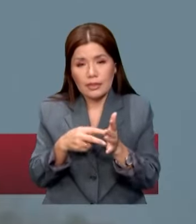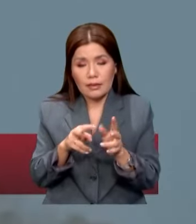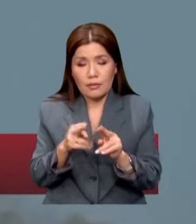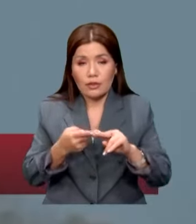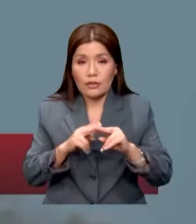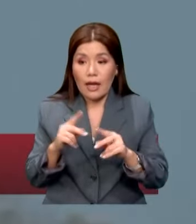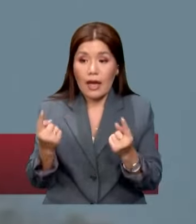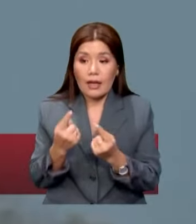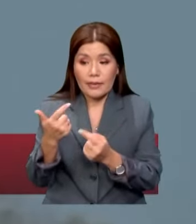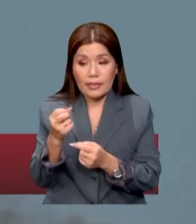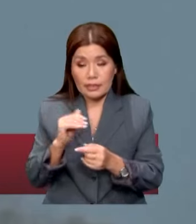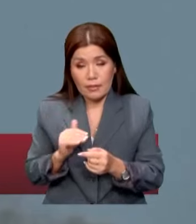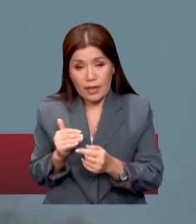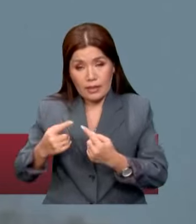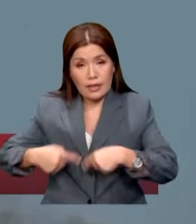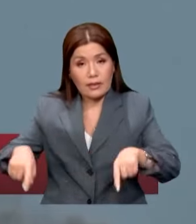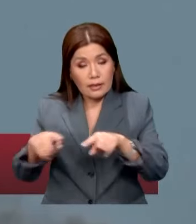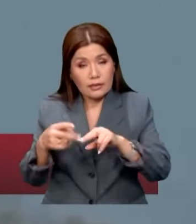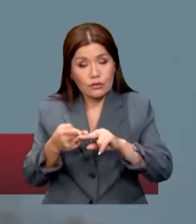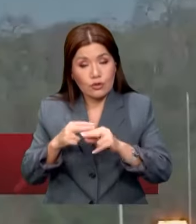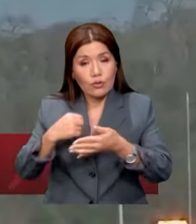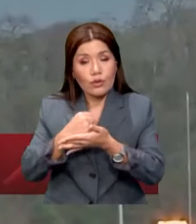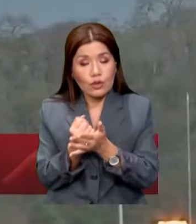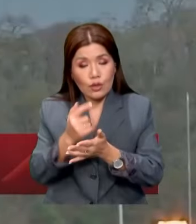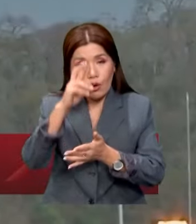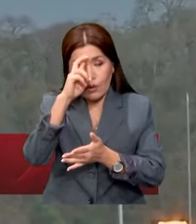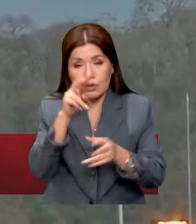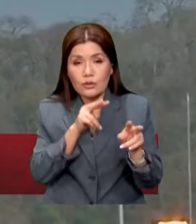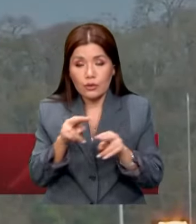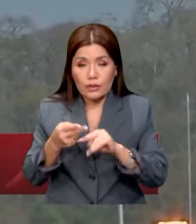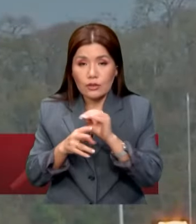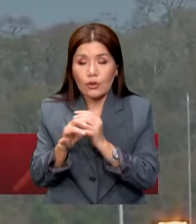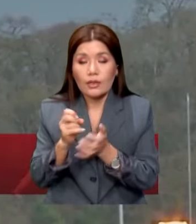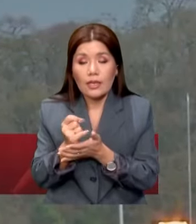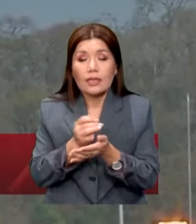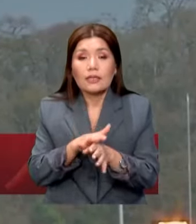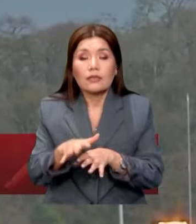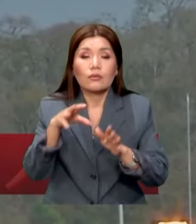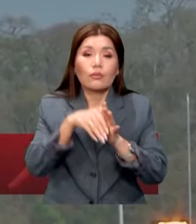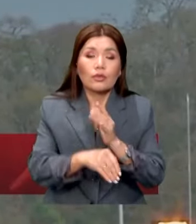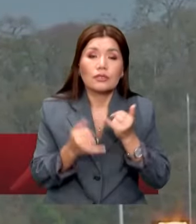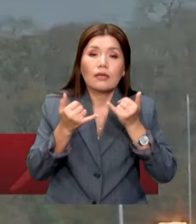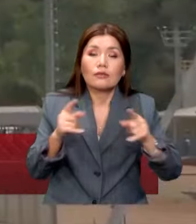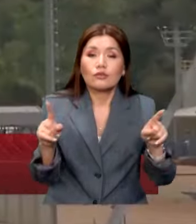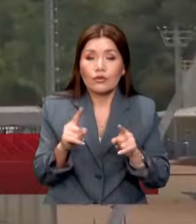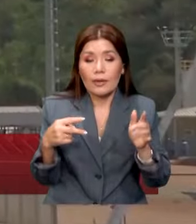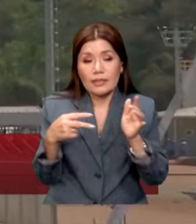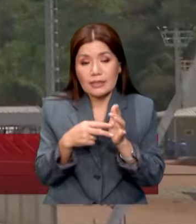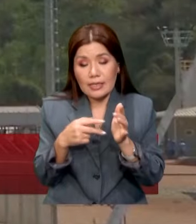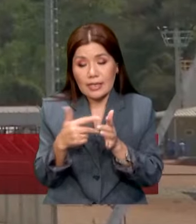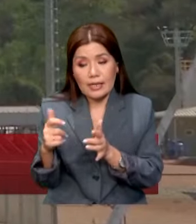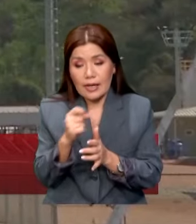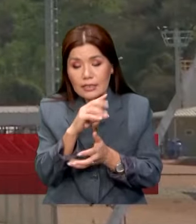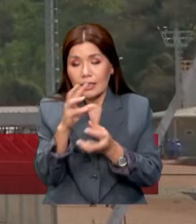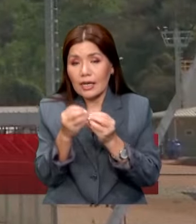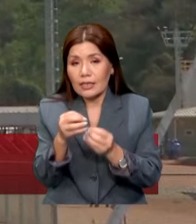для частных газораспределительных организаций установить госрегулирование. Это делается в том числе и для того, чтобы цены на газ для